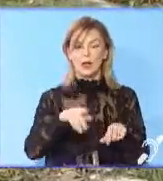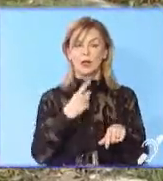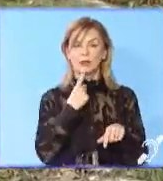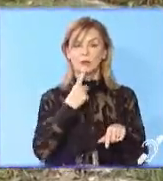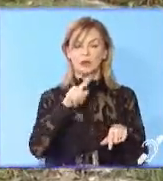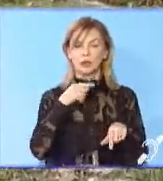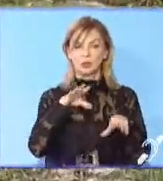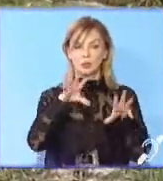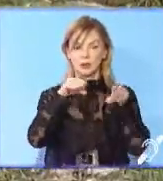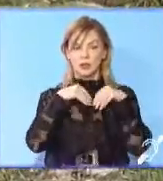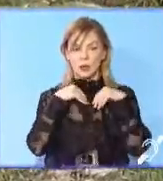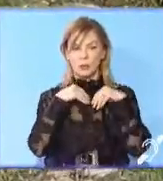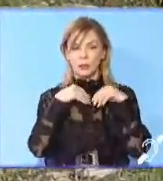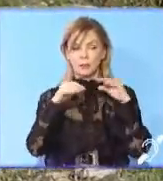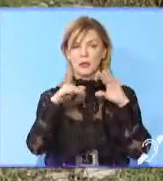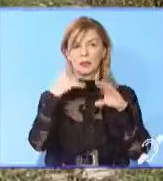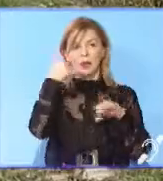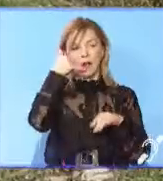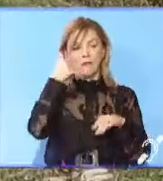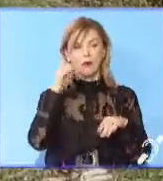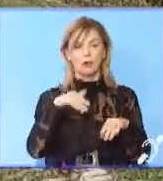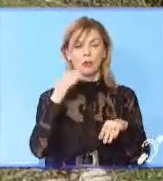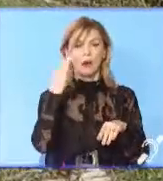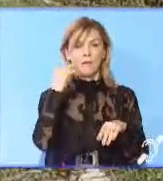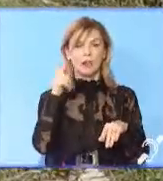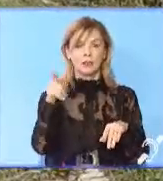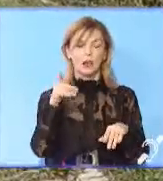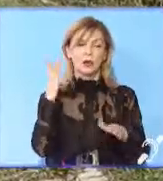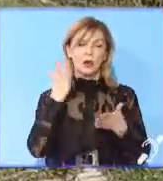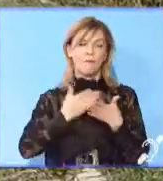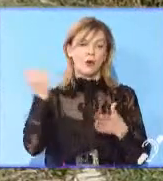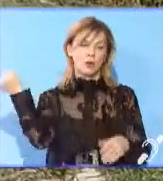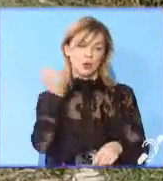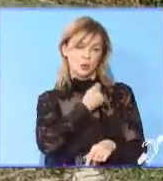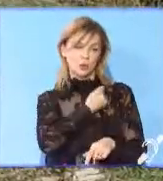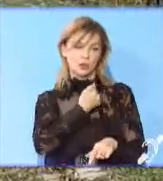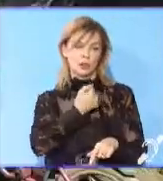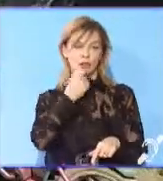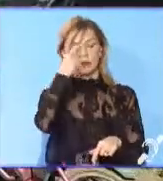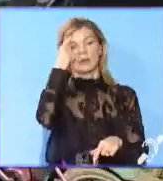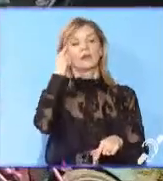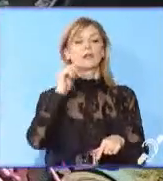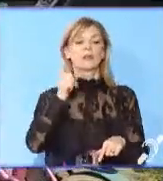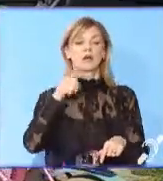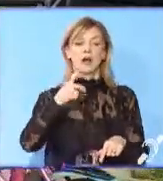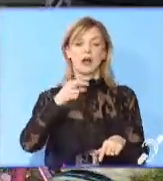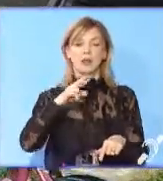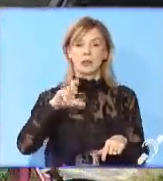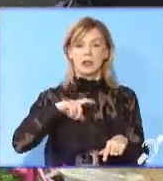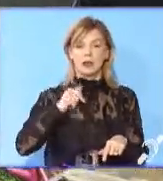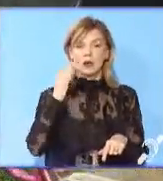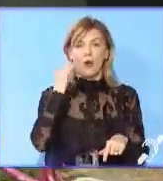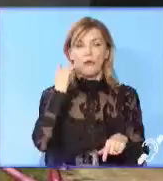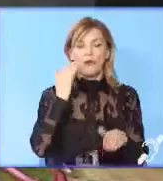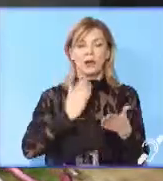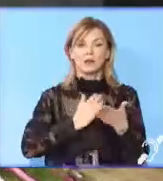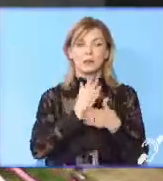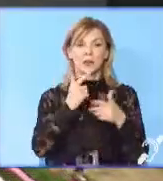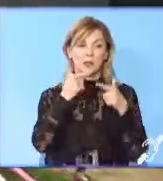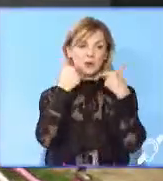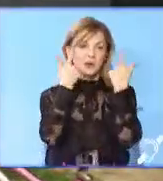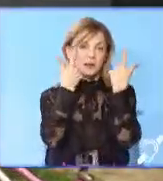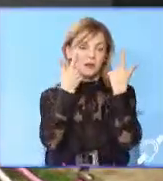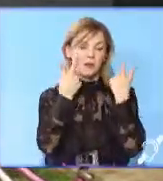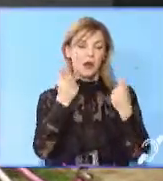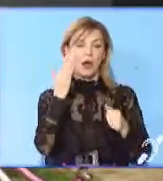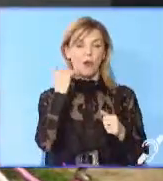după ce au primit cel mai îngrozitor apel, că fata lor a fost ucisă cu bestialitate. Andreea era o fată cu zâmbetul pe buză. Era o